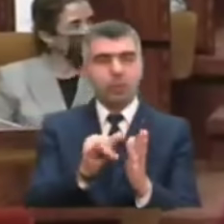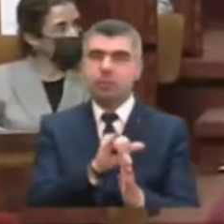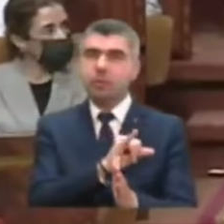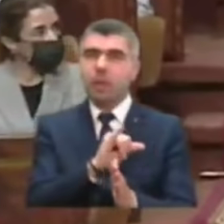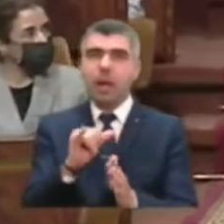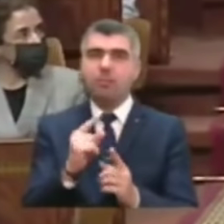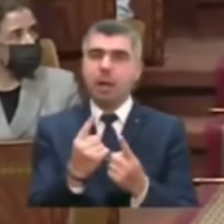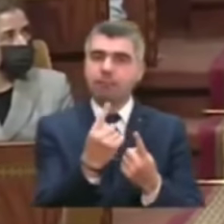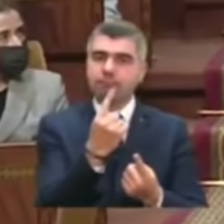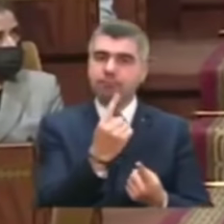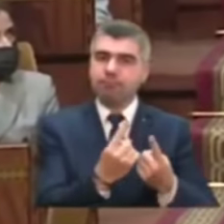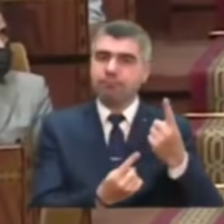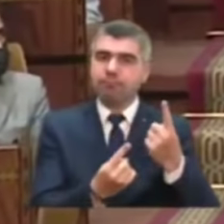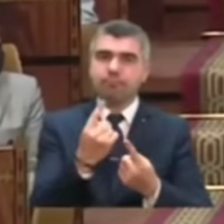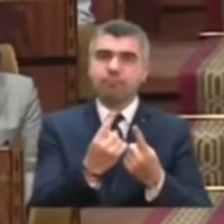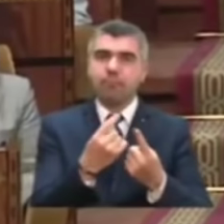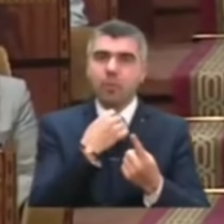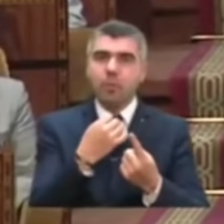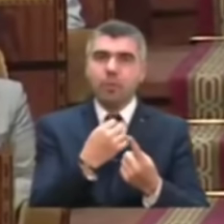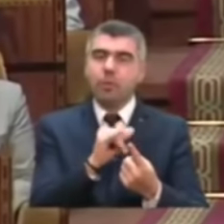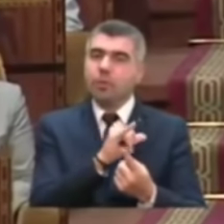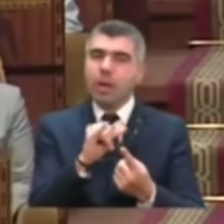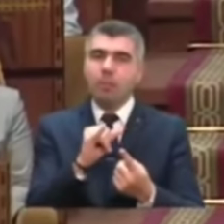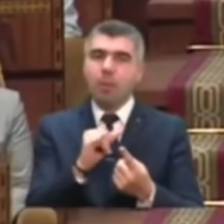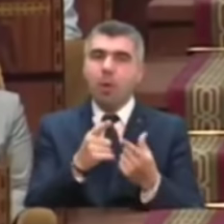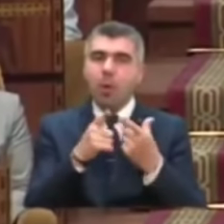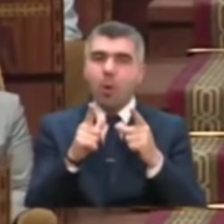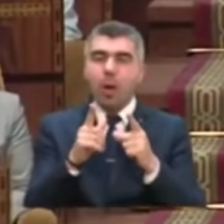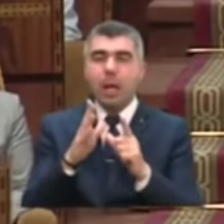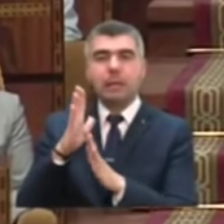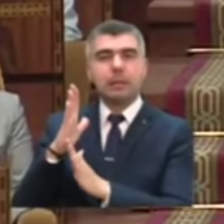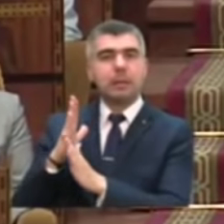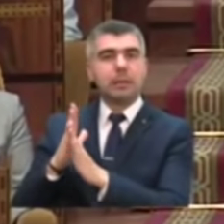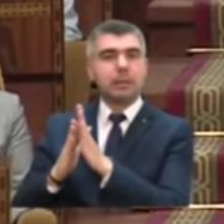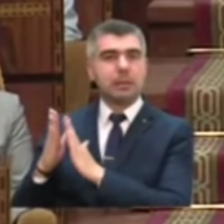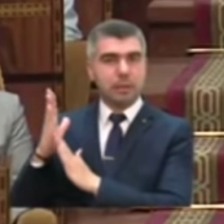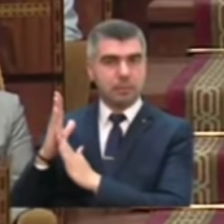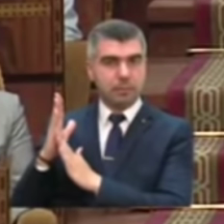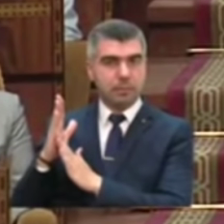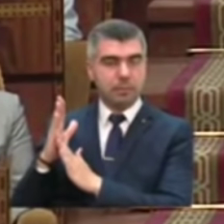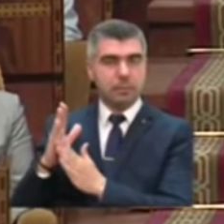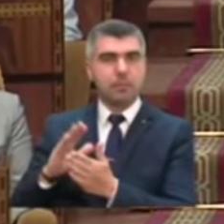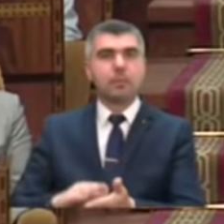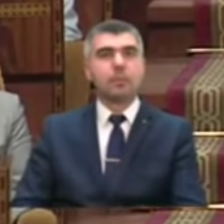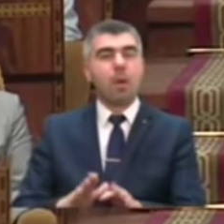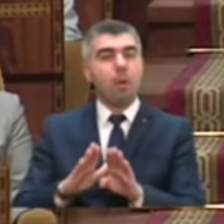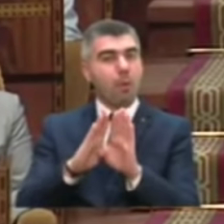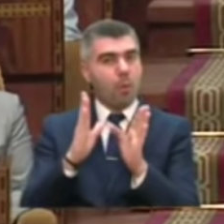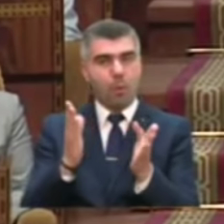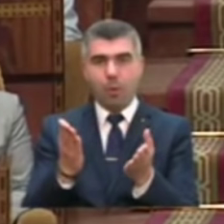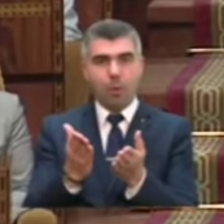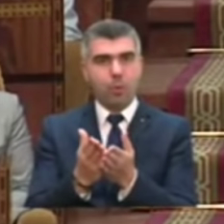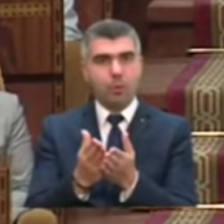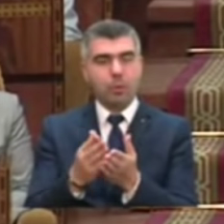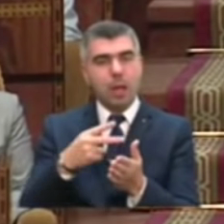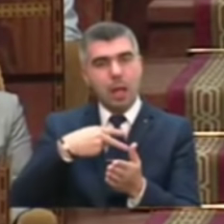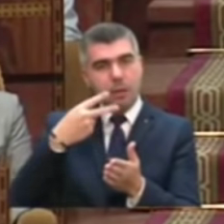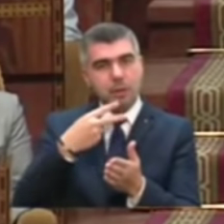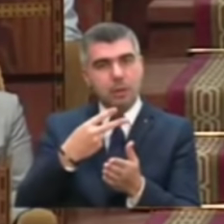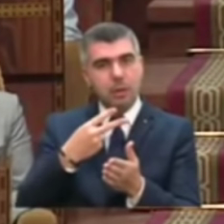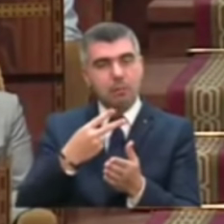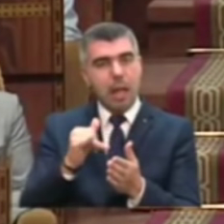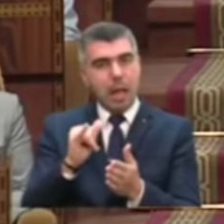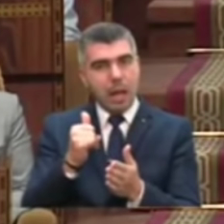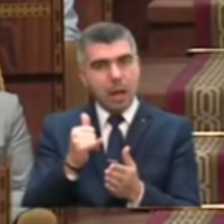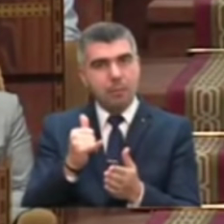يدا علينا بلغتنا وتاريخنا وهويتنا، فكلنا ننطق العربية